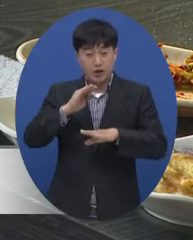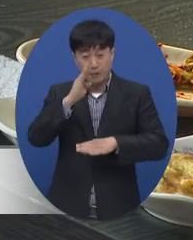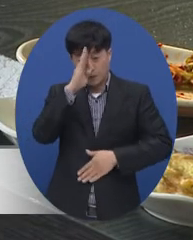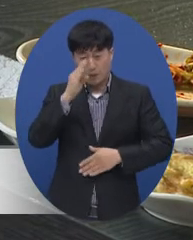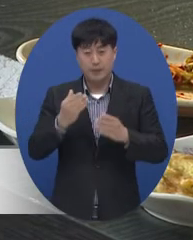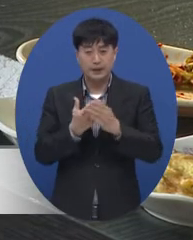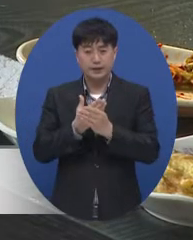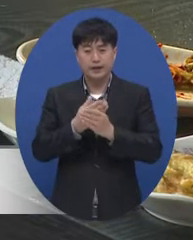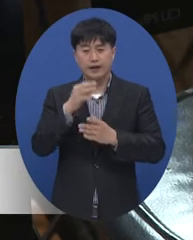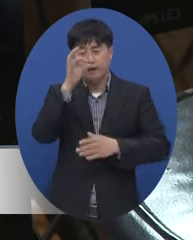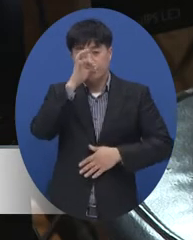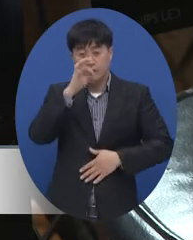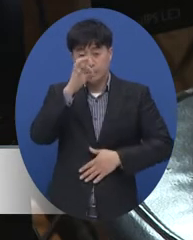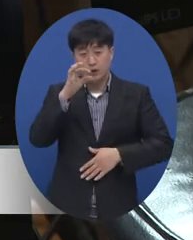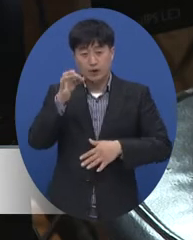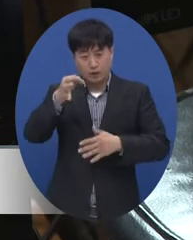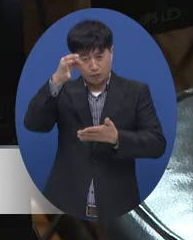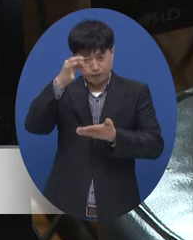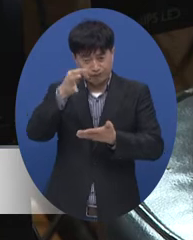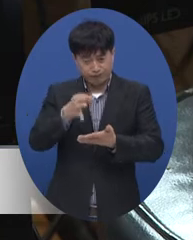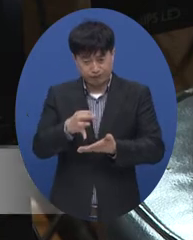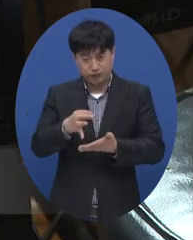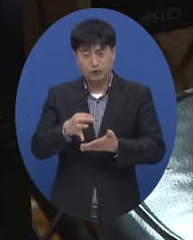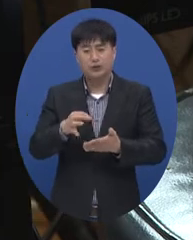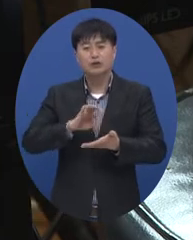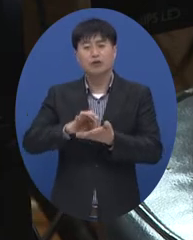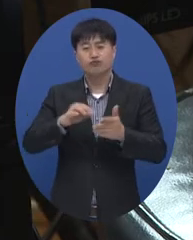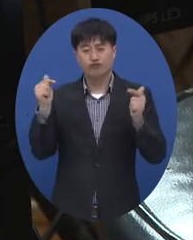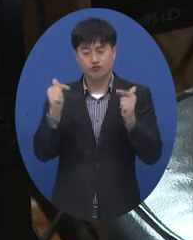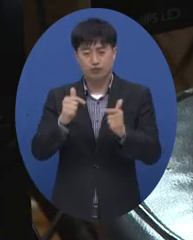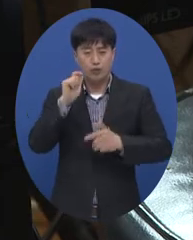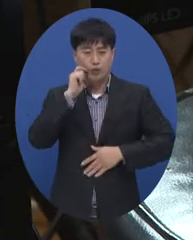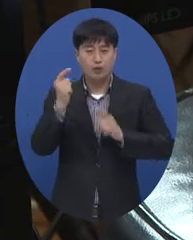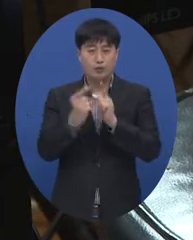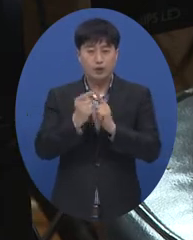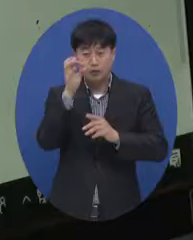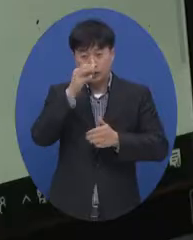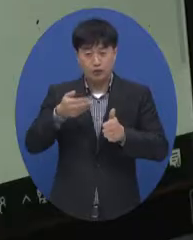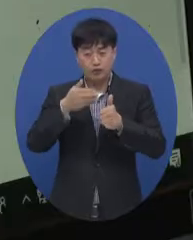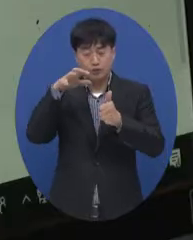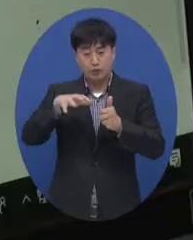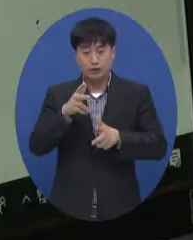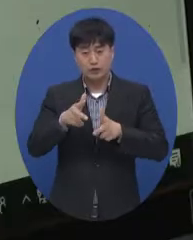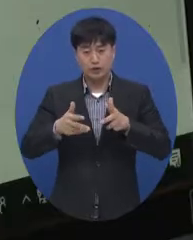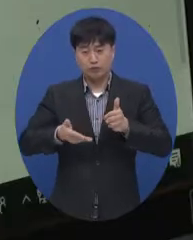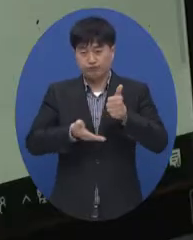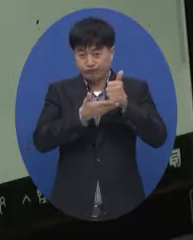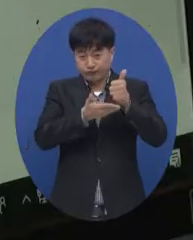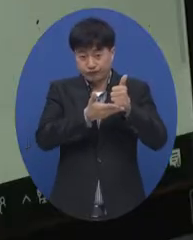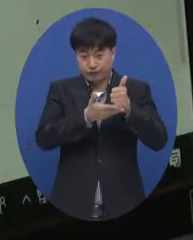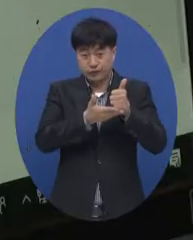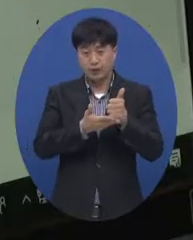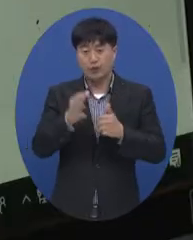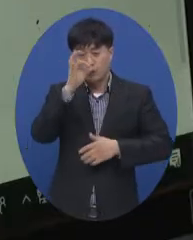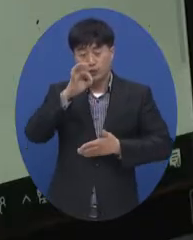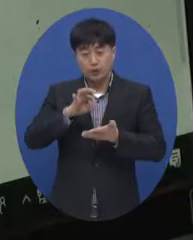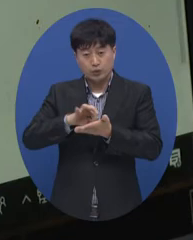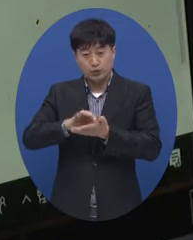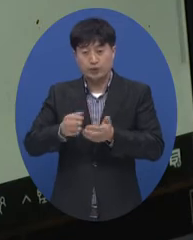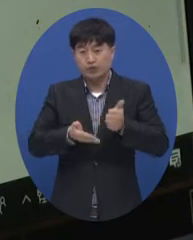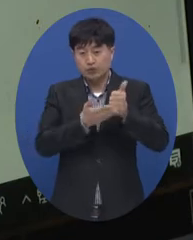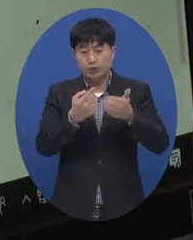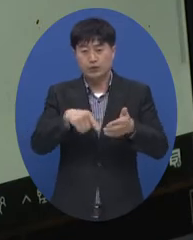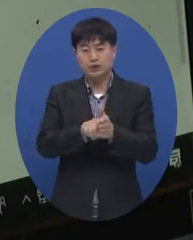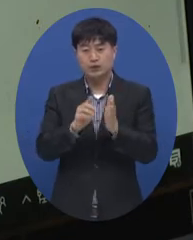발생으로 한돈 가격 급락과 소비 위축 등 어려움을 겪는 양돈 농가와 양돈 산업을 응원하고 돼지고기 소비 촉진을